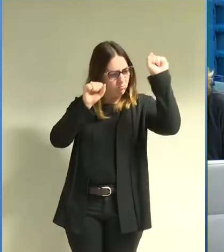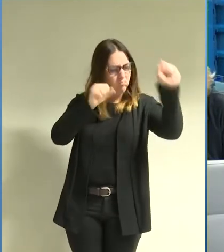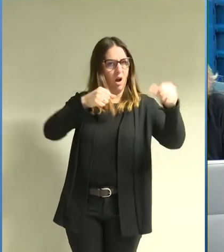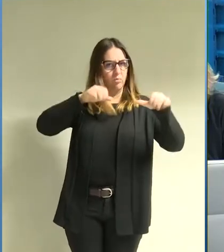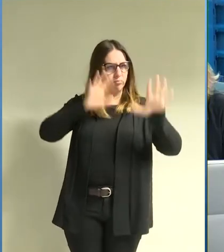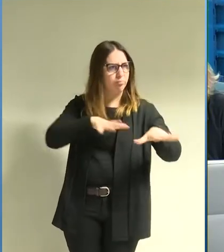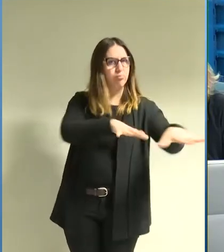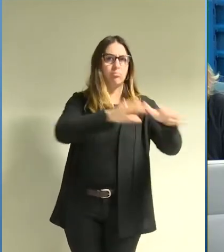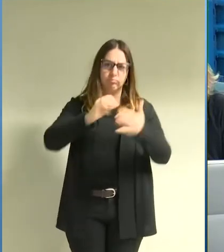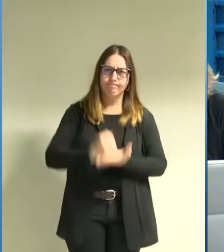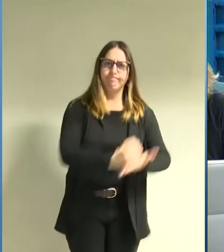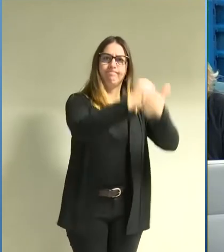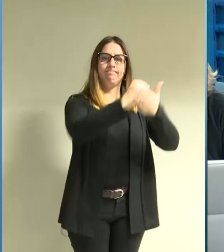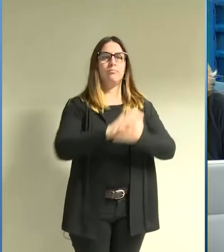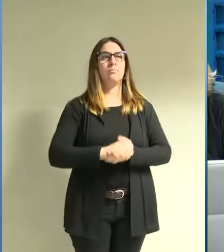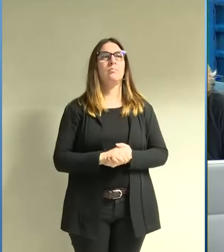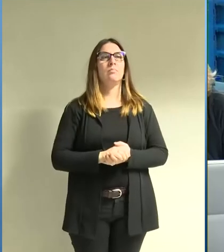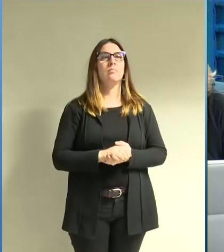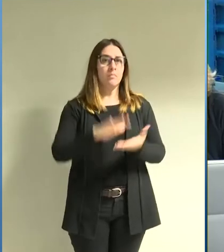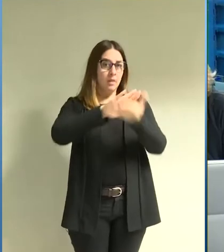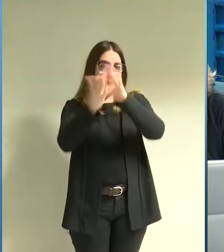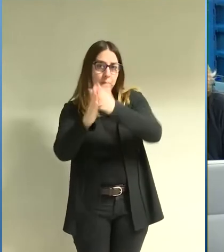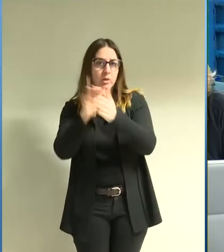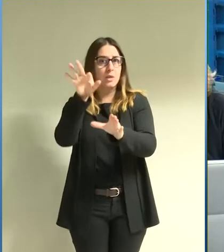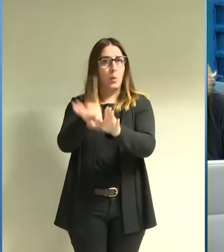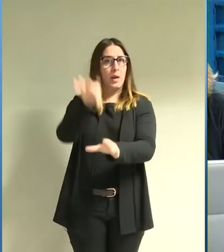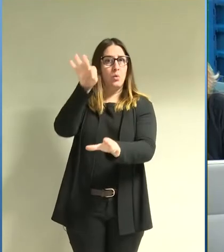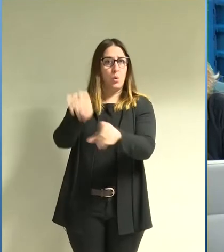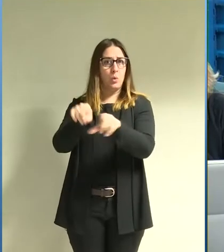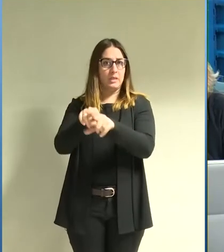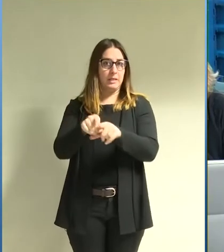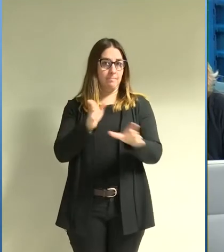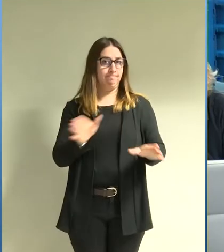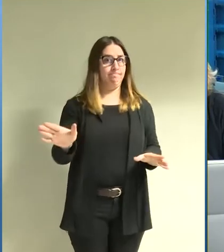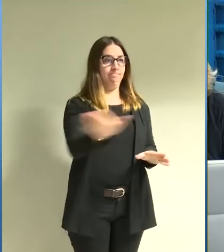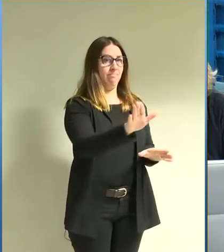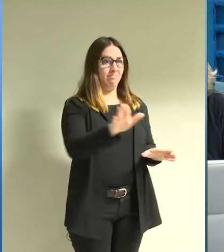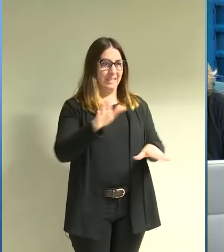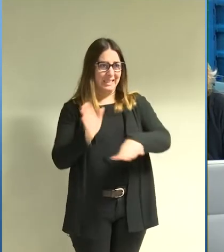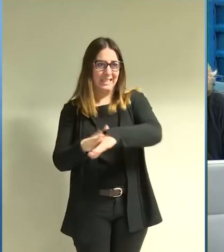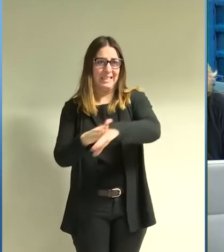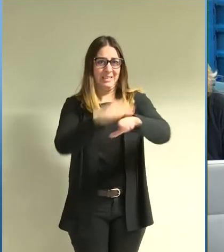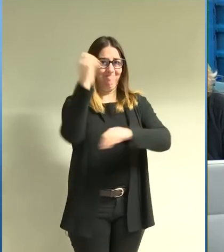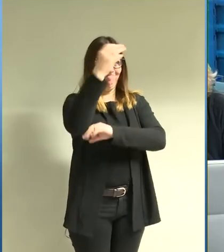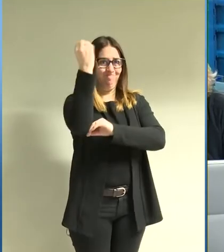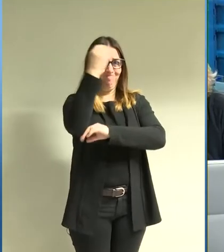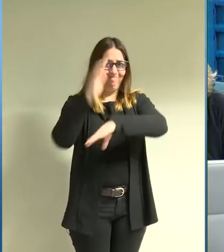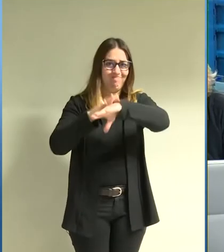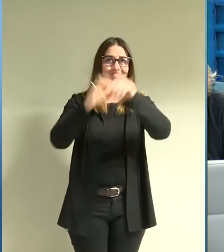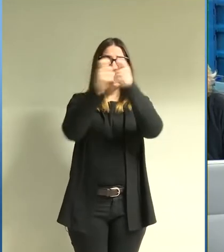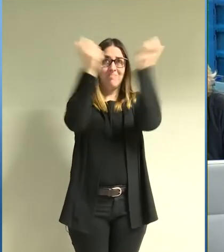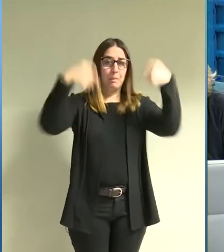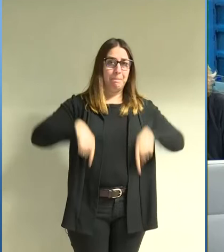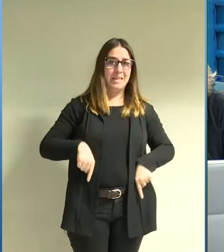par l'intermédiaire également des associations d'élus nous alertons et essayons de travailler avec le ministère pour faire